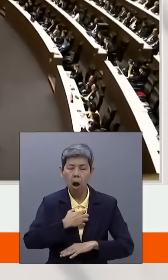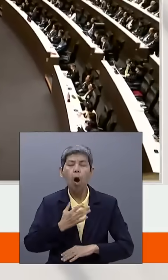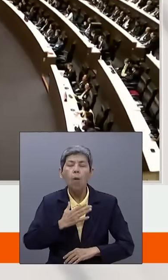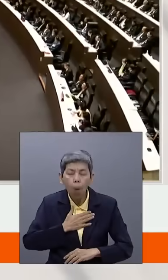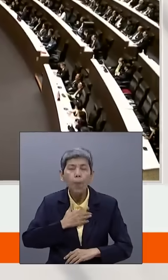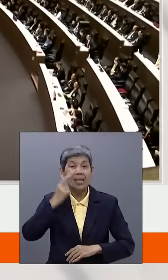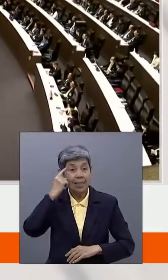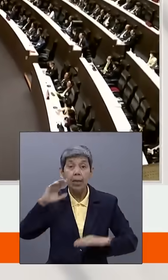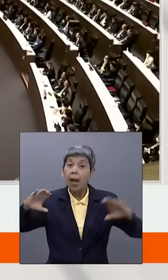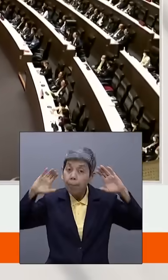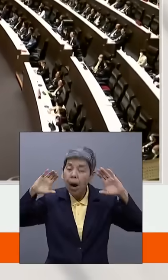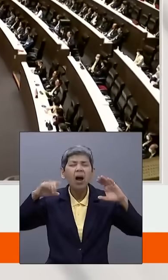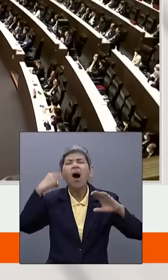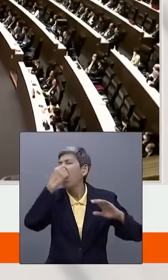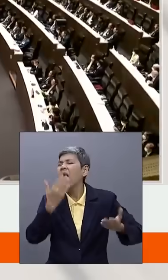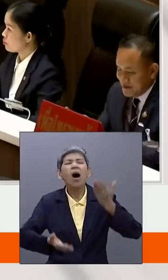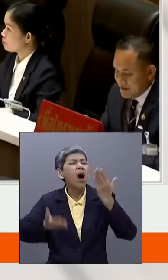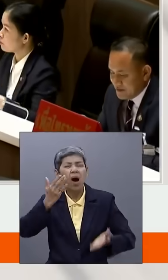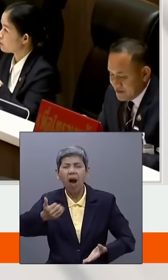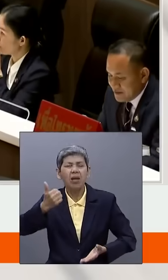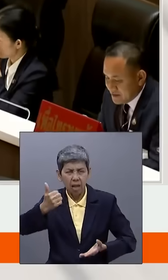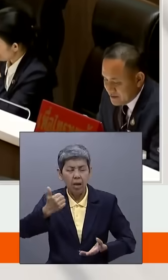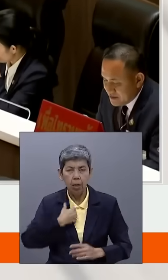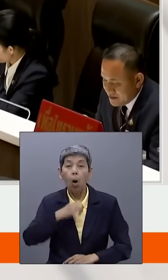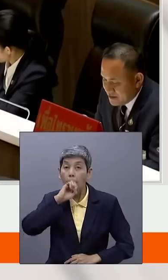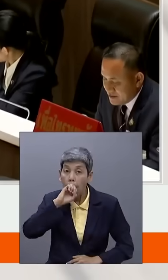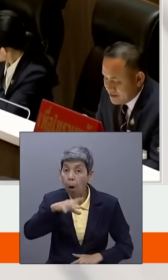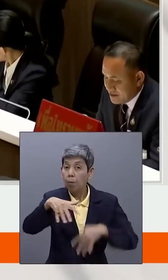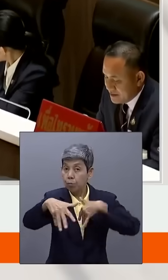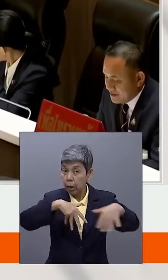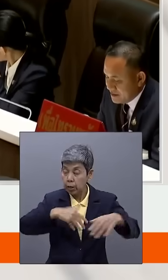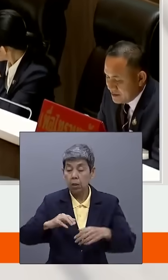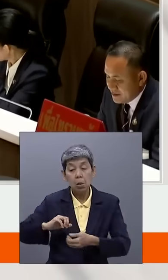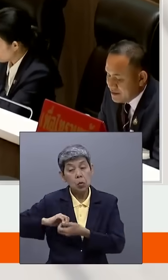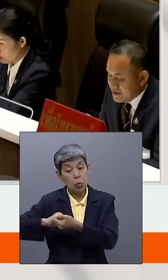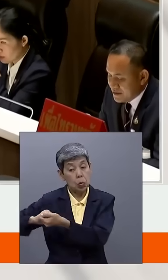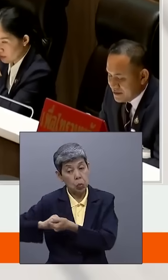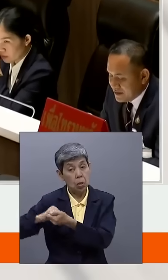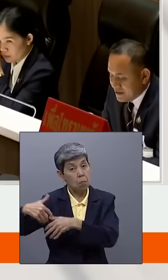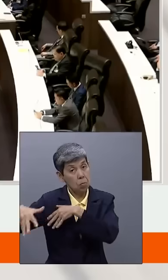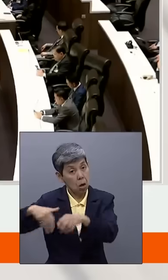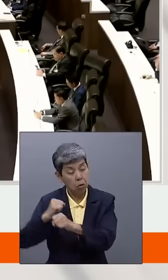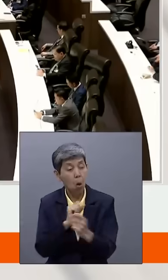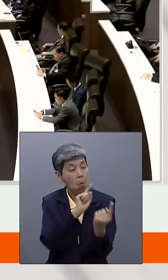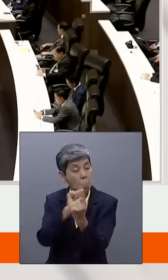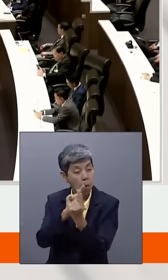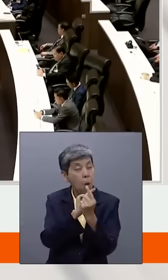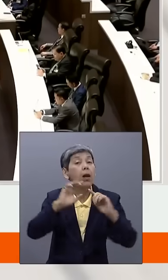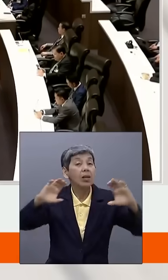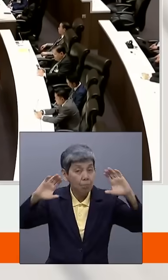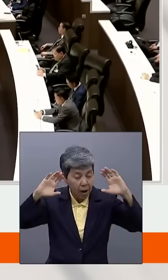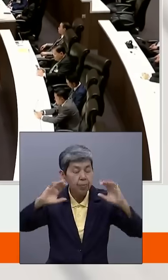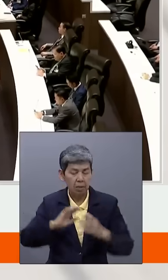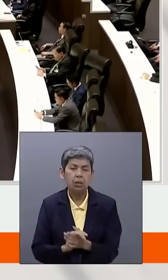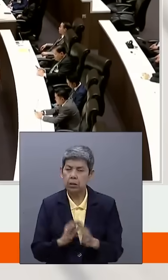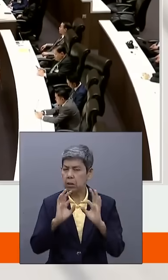าใครจะเป็นรัฐบาลก็ตามสัญญาประชาคม MOU ที่จะทำกับประชาชนในฐานะรัฐบาลใหม ่ มันส